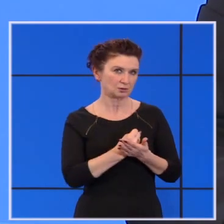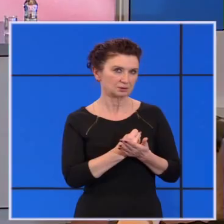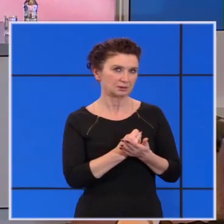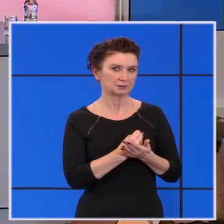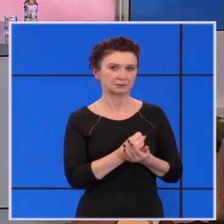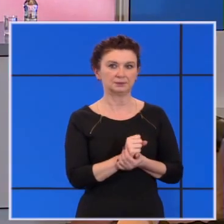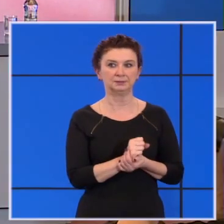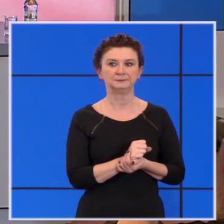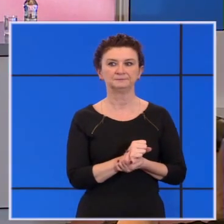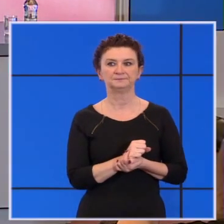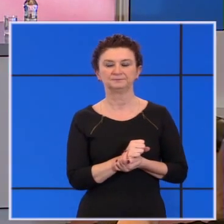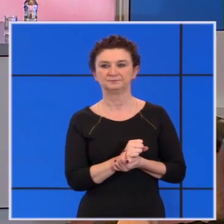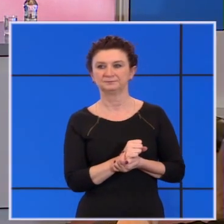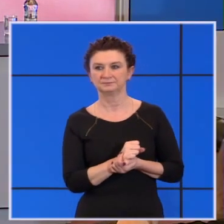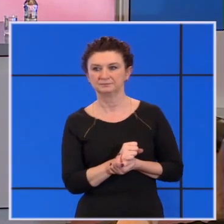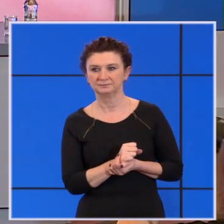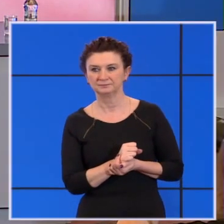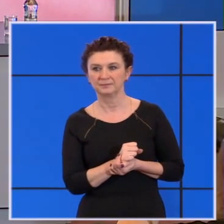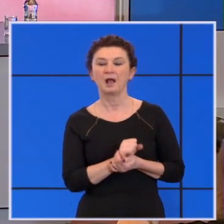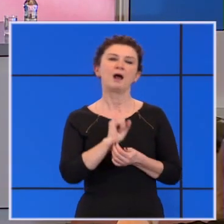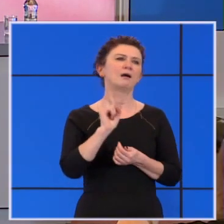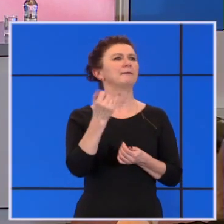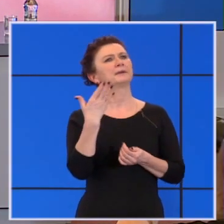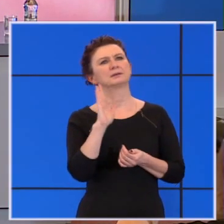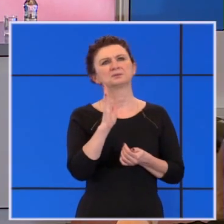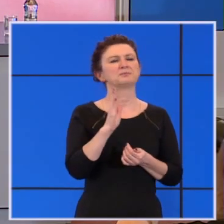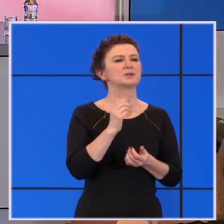powstaną. Proszę.